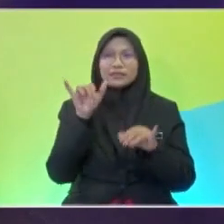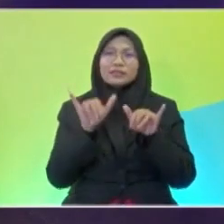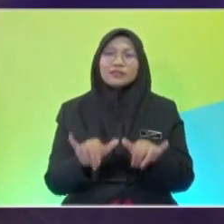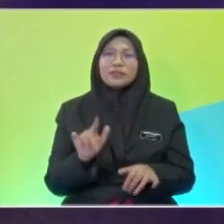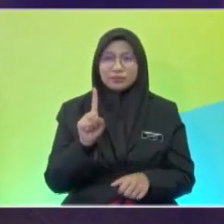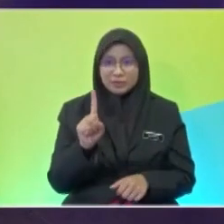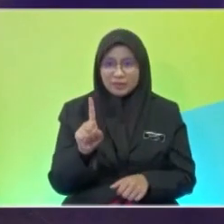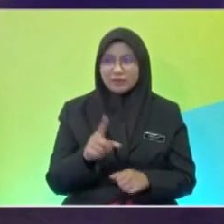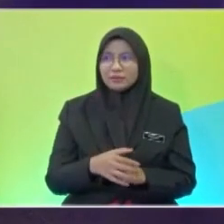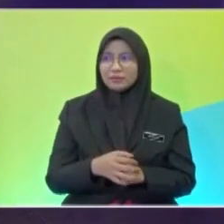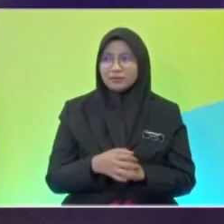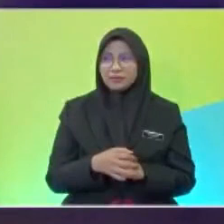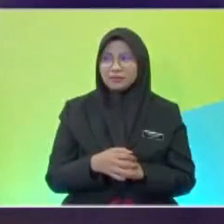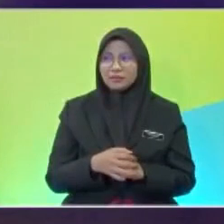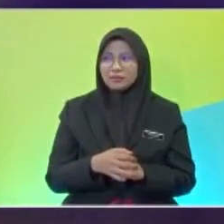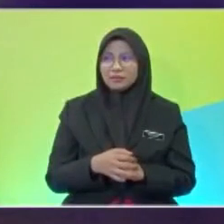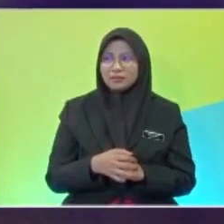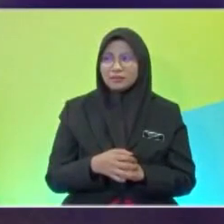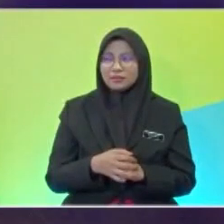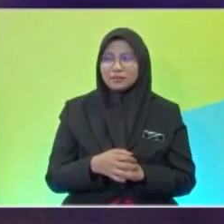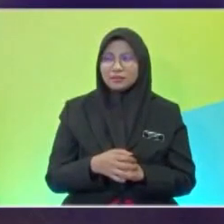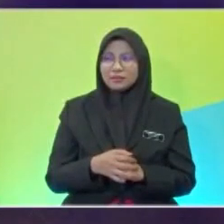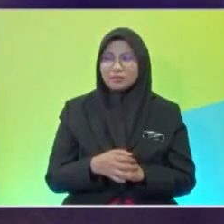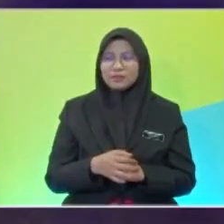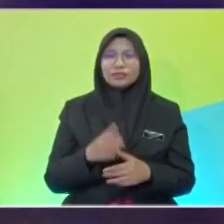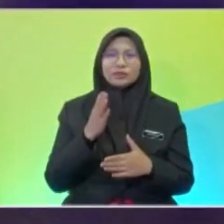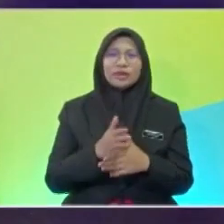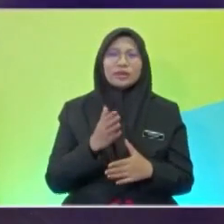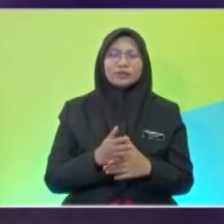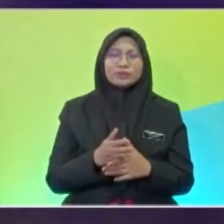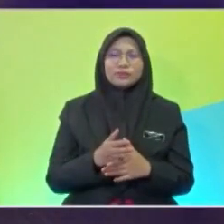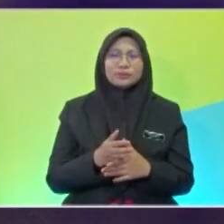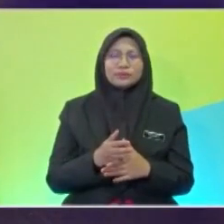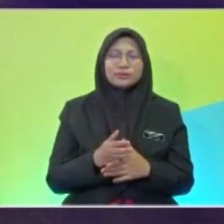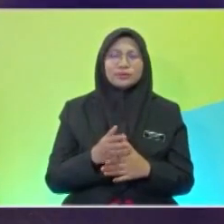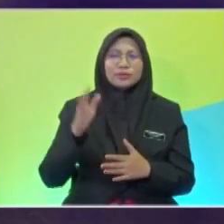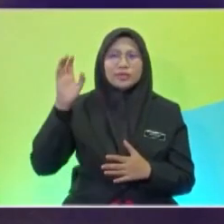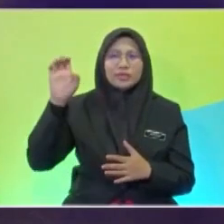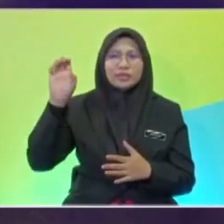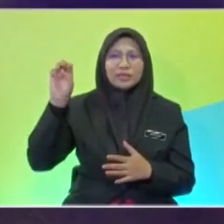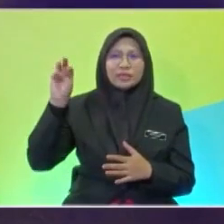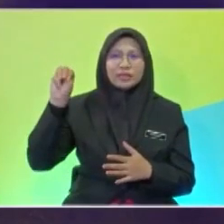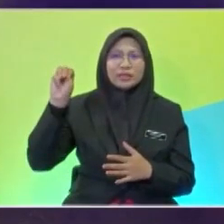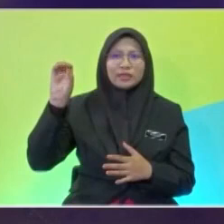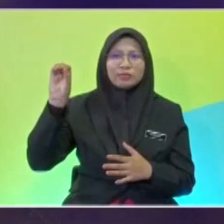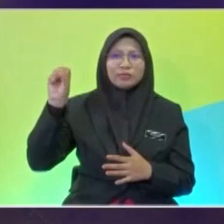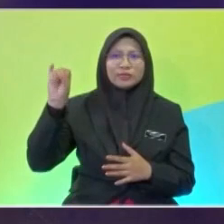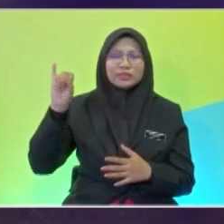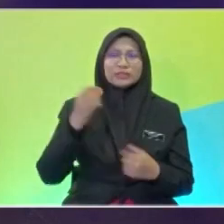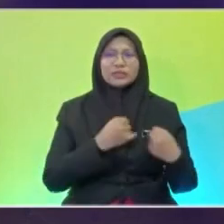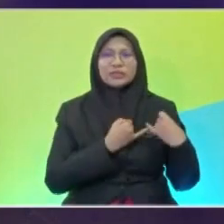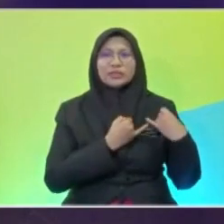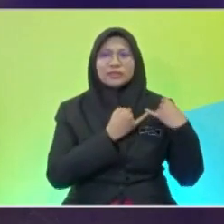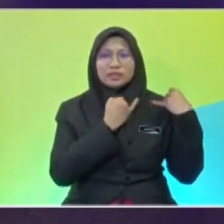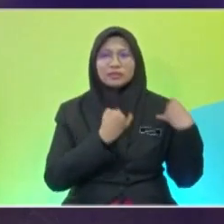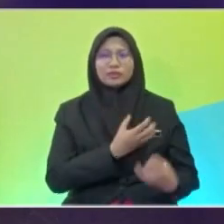berlaku keadaan sedemikian maka akan menyebabkan terganggu segala sistem fungsi fisiologi jantung berdegup mencoba